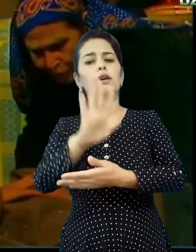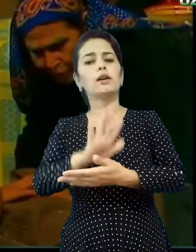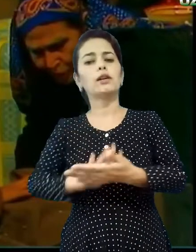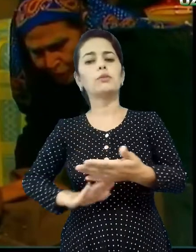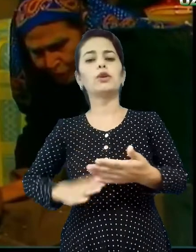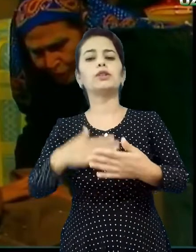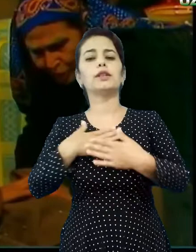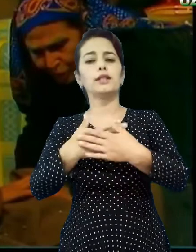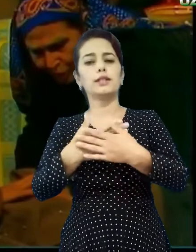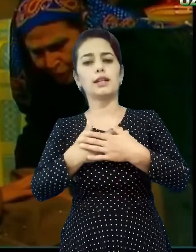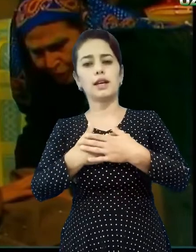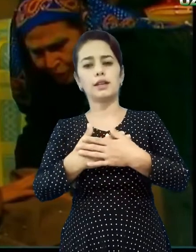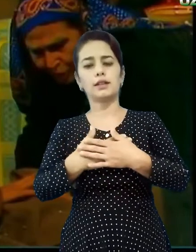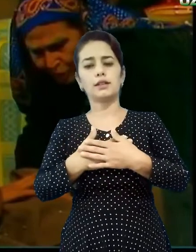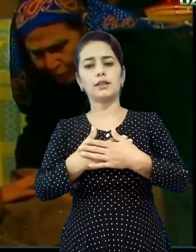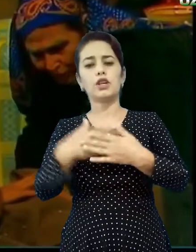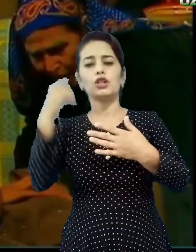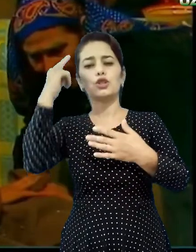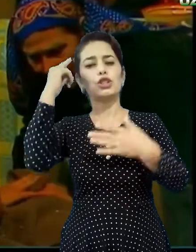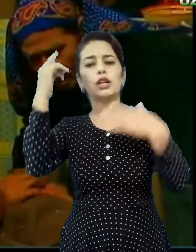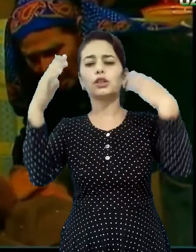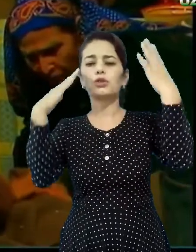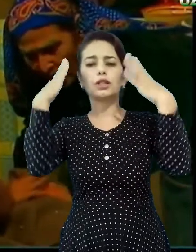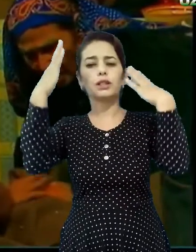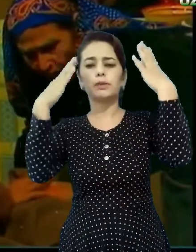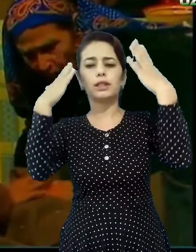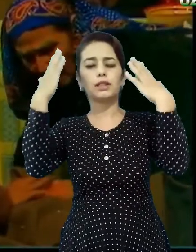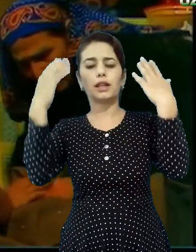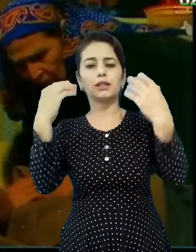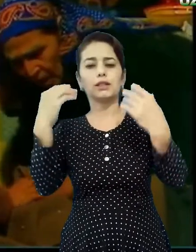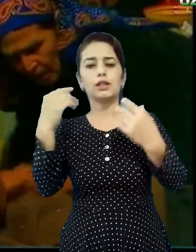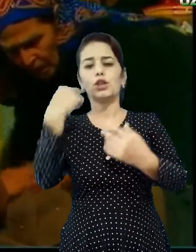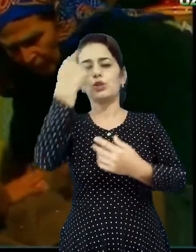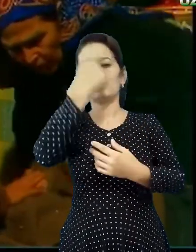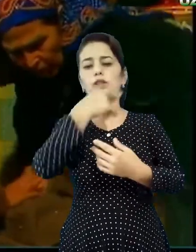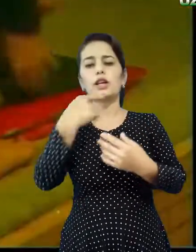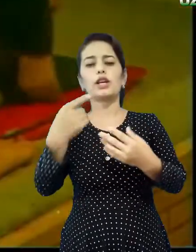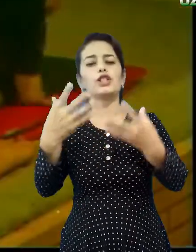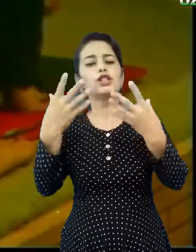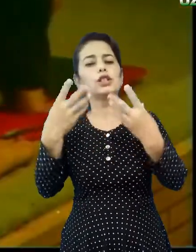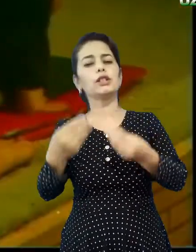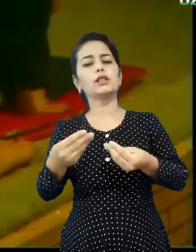Onam hamon hansirar. Sochlari to'zg'ib ketgan,